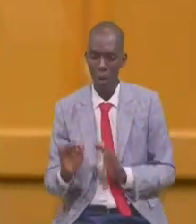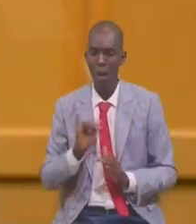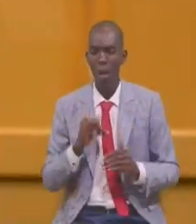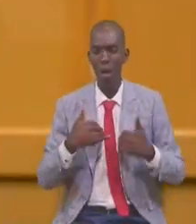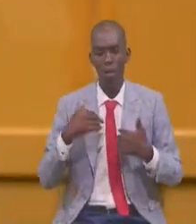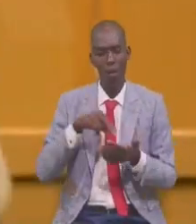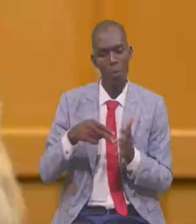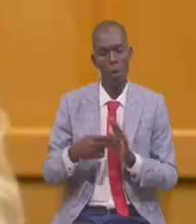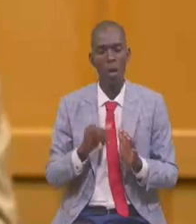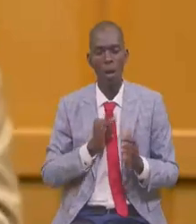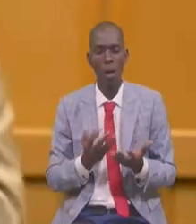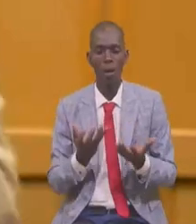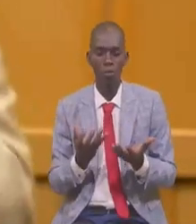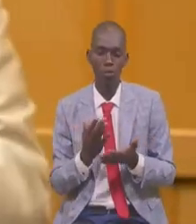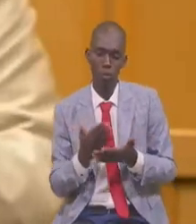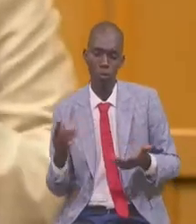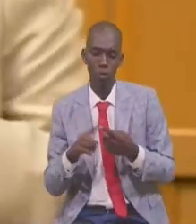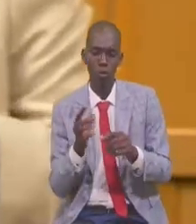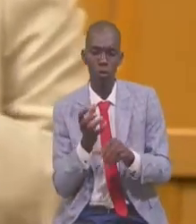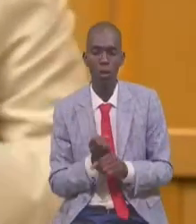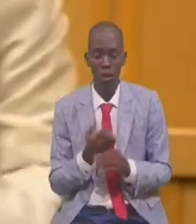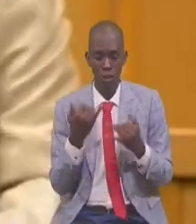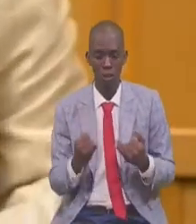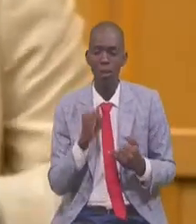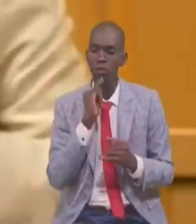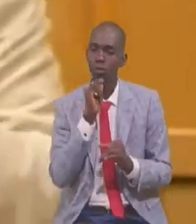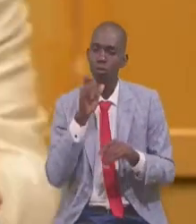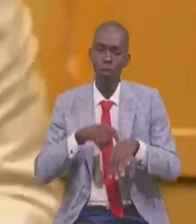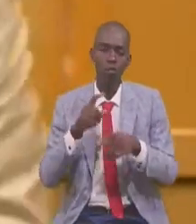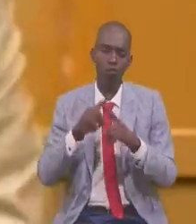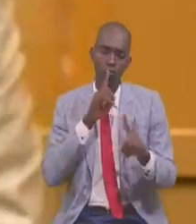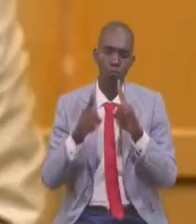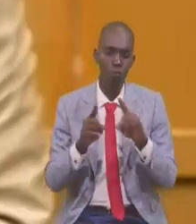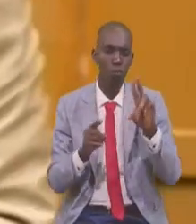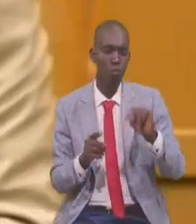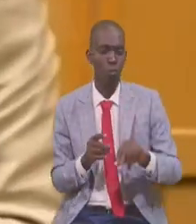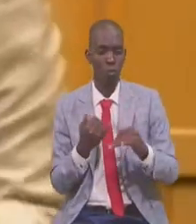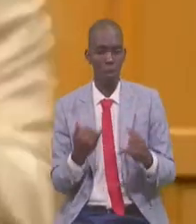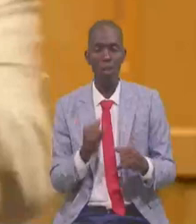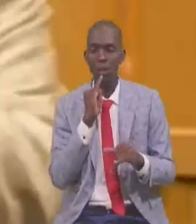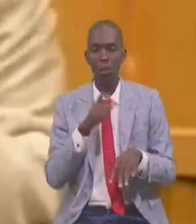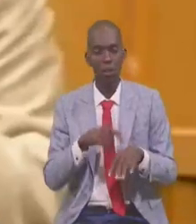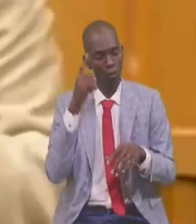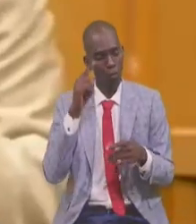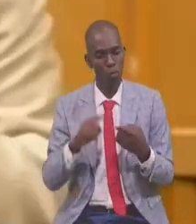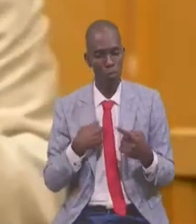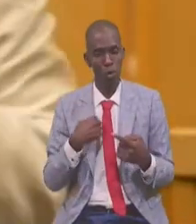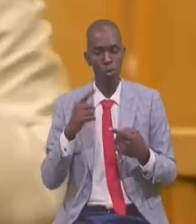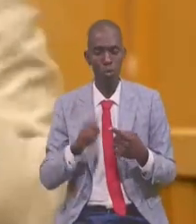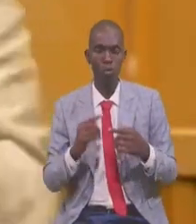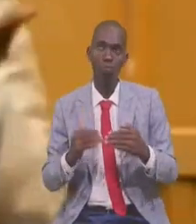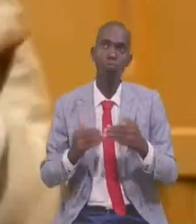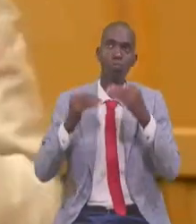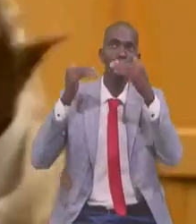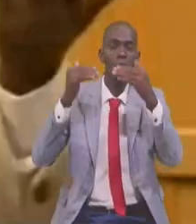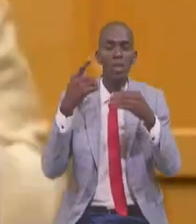Ça, ce n'est pas le moment de parler. Je veux dépasser les limites de cet homme de Dieu. Et je veux dépasser les